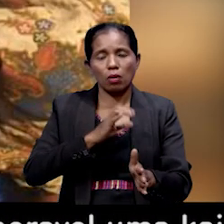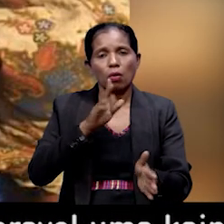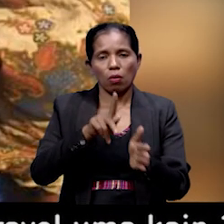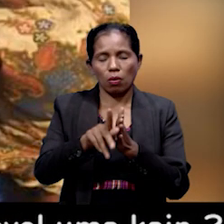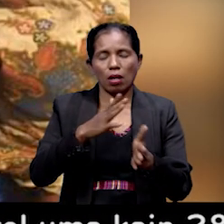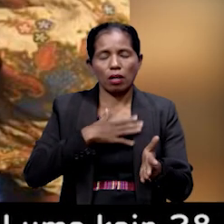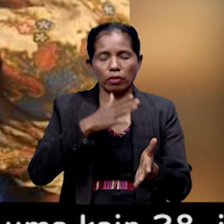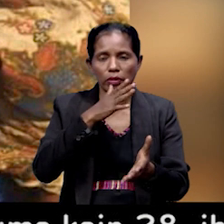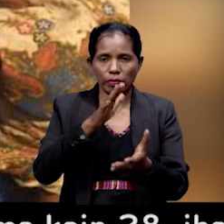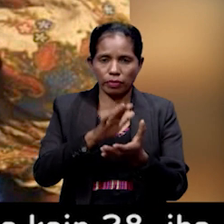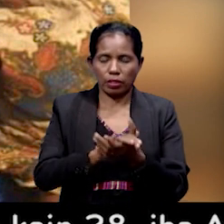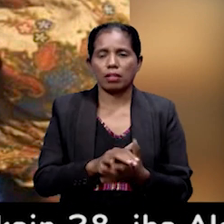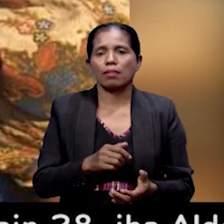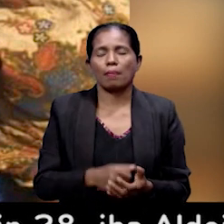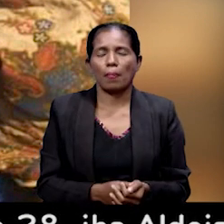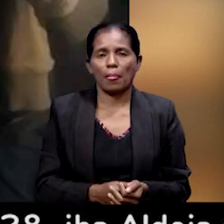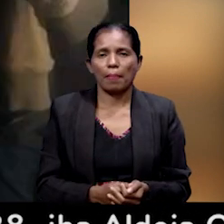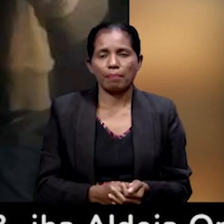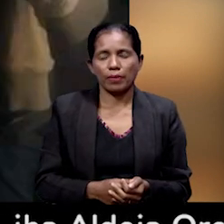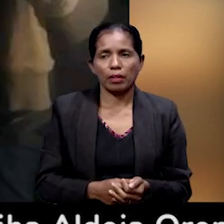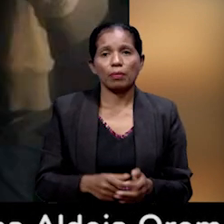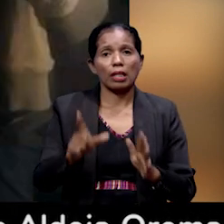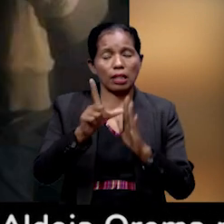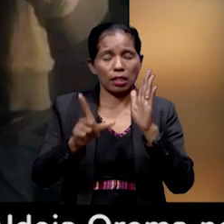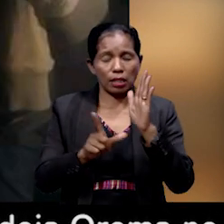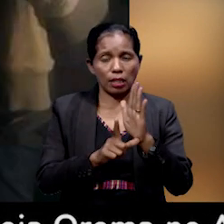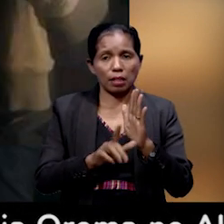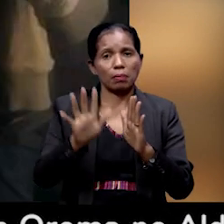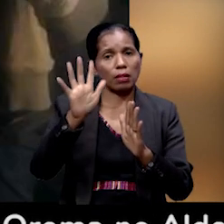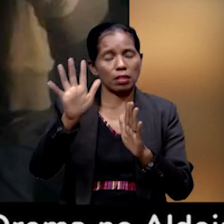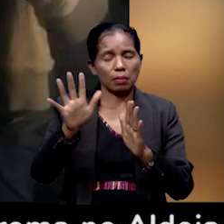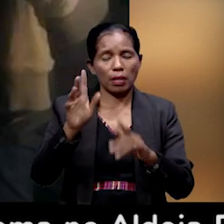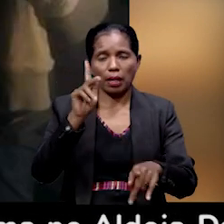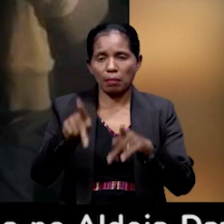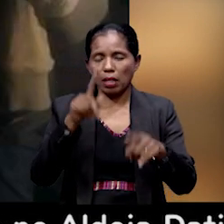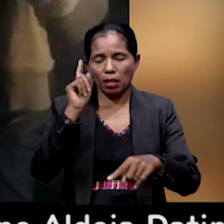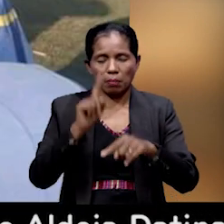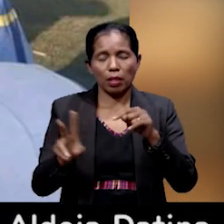numero 5 barang rusang rasing itu arma brankes bandu emakar sang kroat hodi hakanek